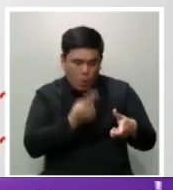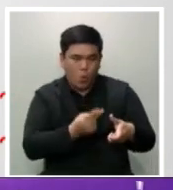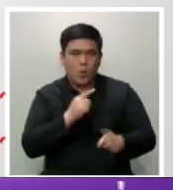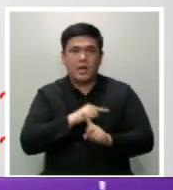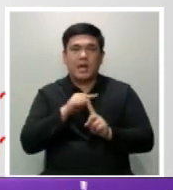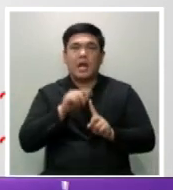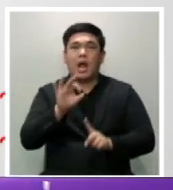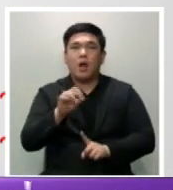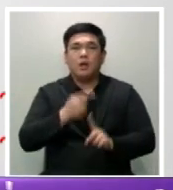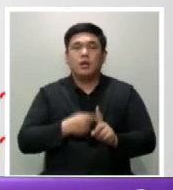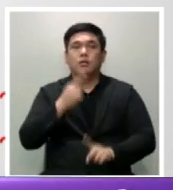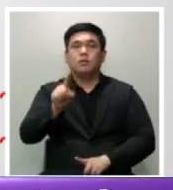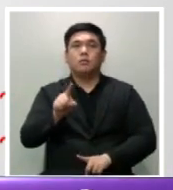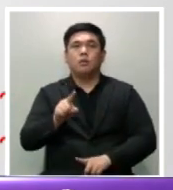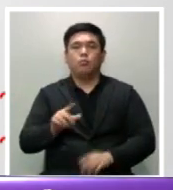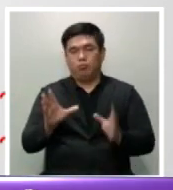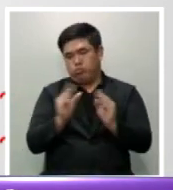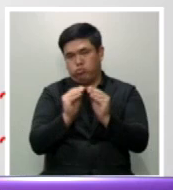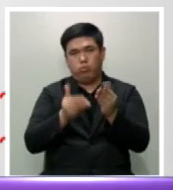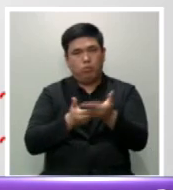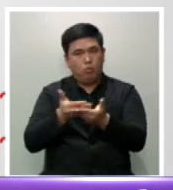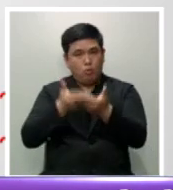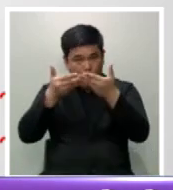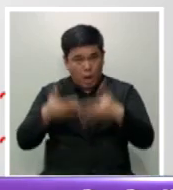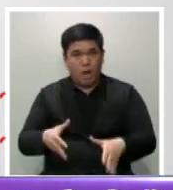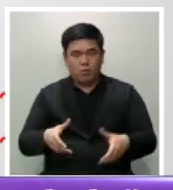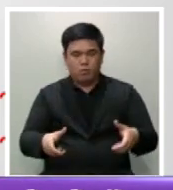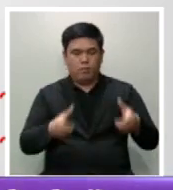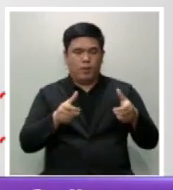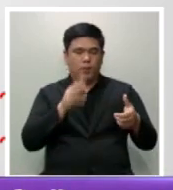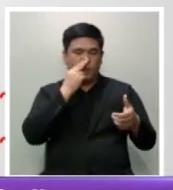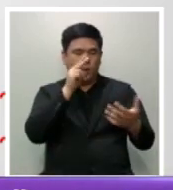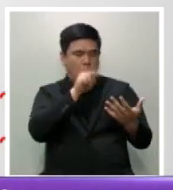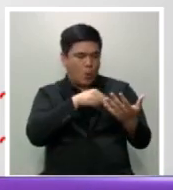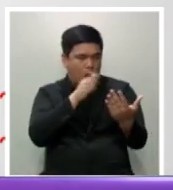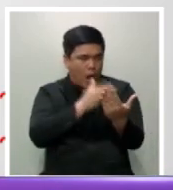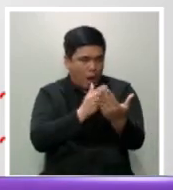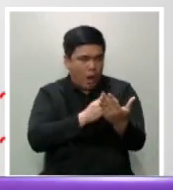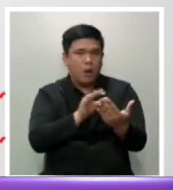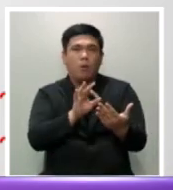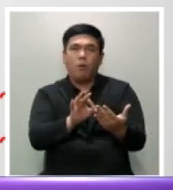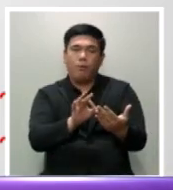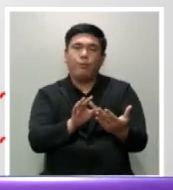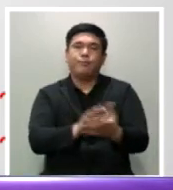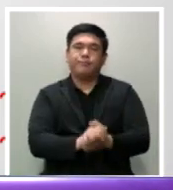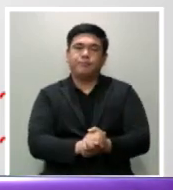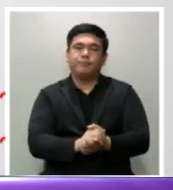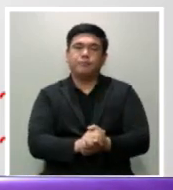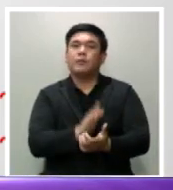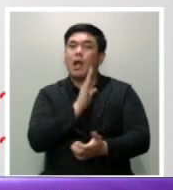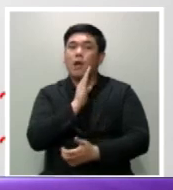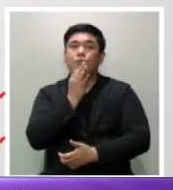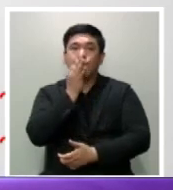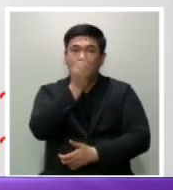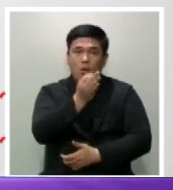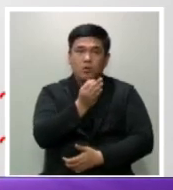มิถุนาผมประชุมได้ความว่าอย่างนี้คดีเป็นอย่างนี้แล้วถ้าหากว่าฟ้อง